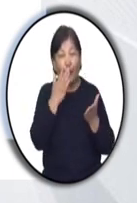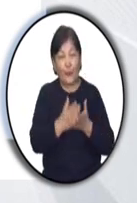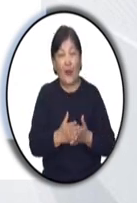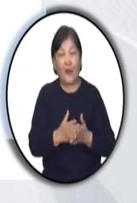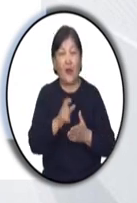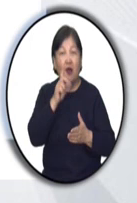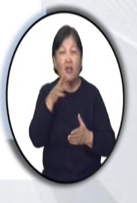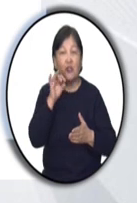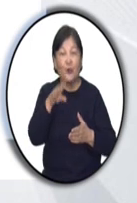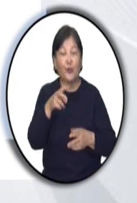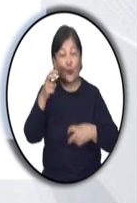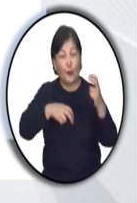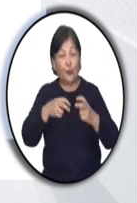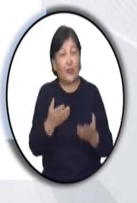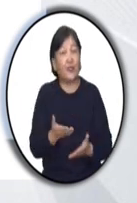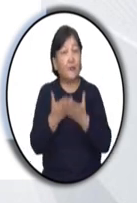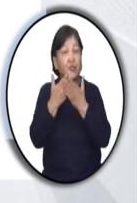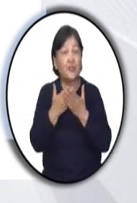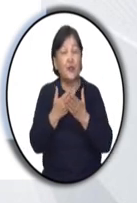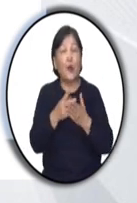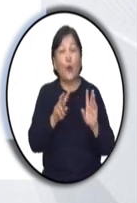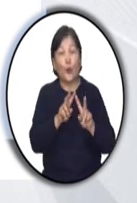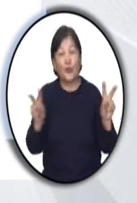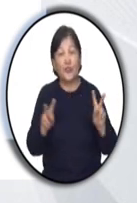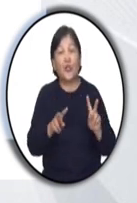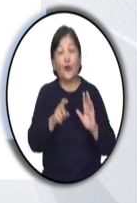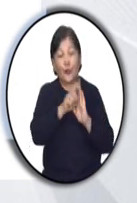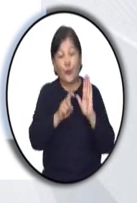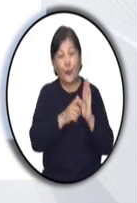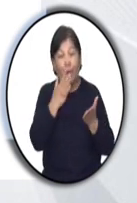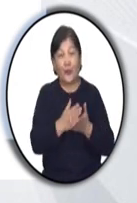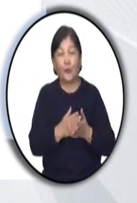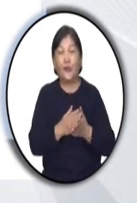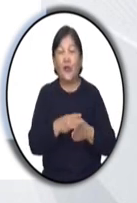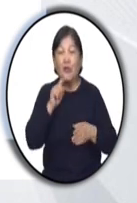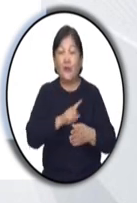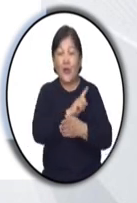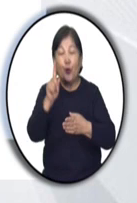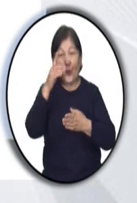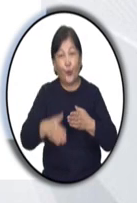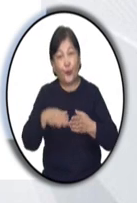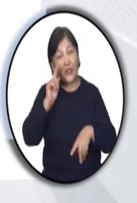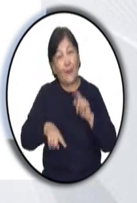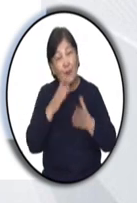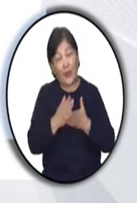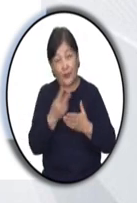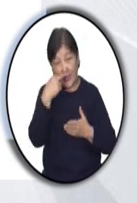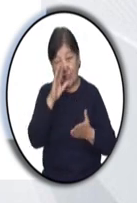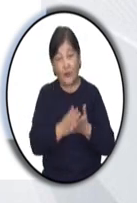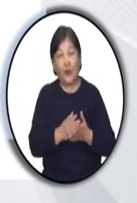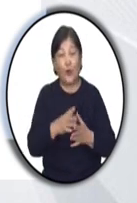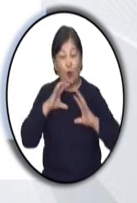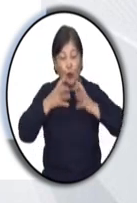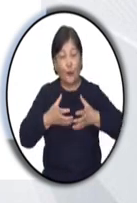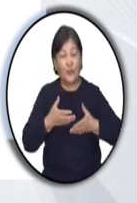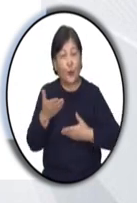гэдэг хөтөлбөр явж байгаа. Экспортын одоо үйлдвэрлэлийг дэмжих гэсэн юм үндэсний хөтөлбөрүүд явж байгаа. Гэхдээ үр дүн нь ямар байна вэ гэдгийг бас анхаарах хэрэгтэй